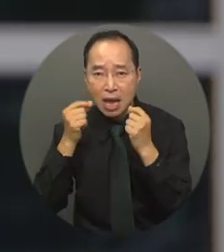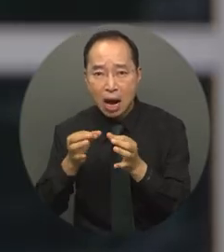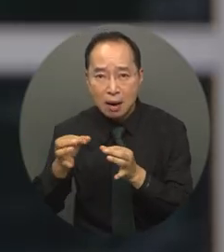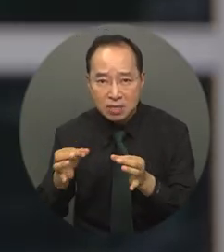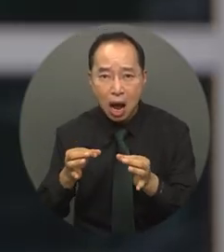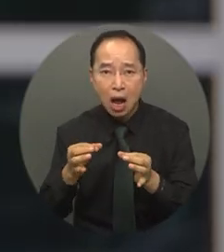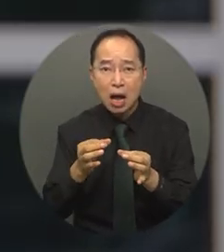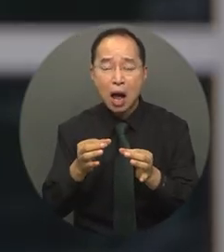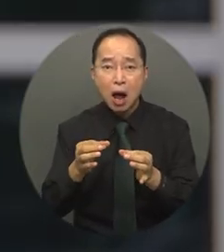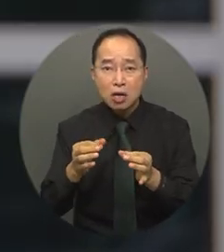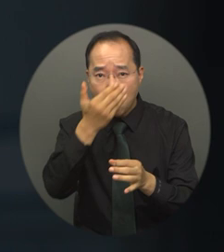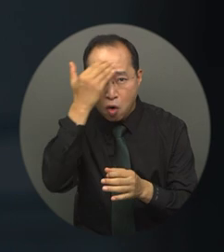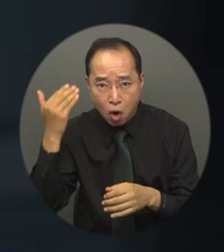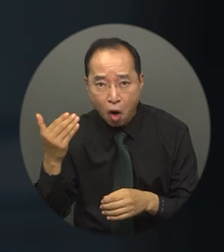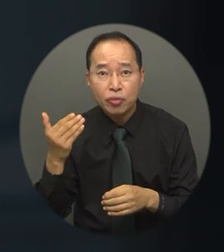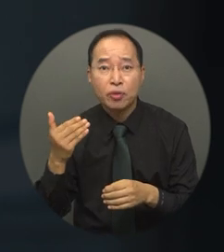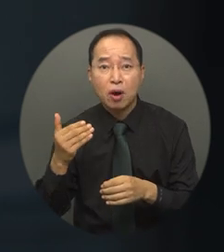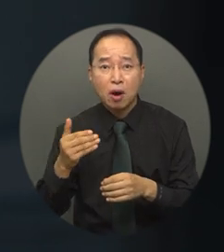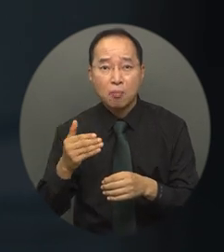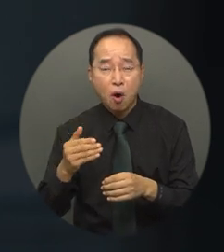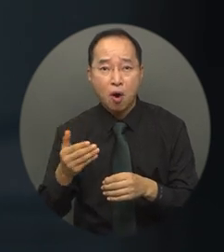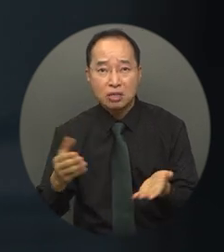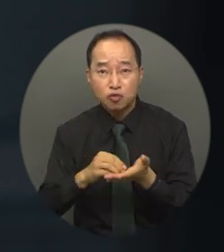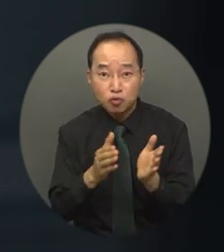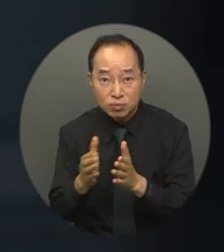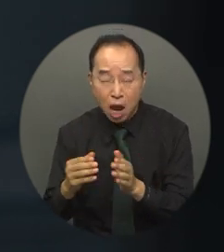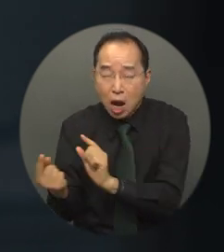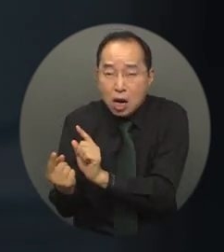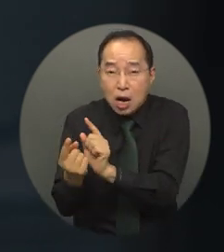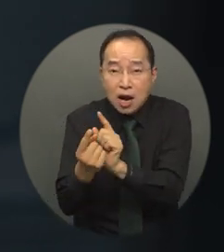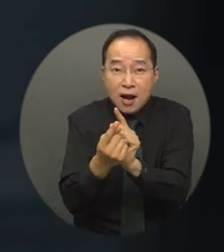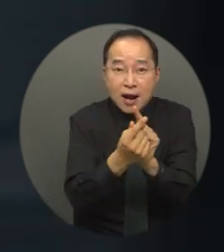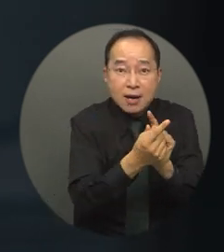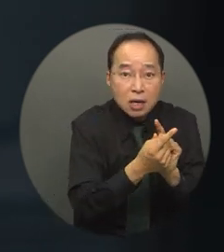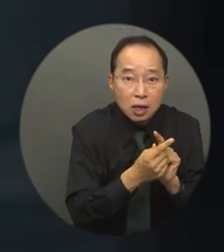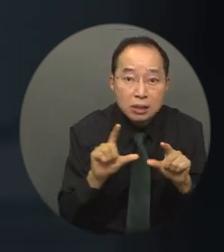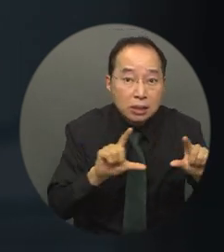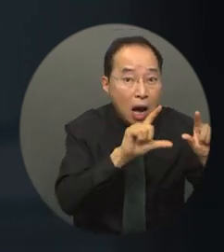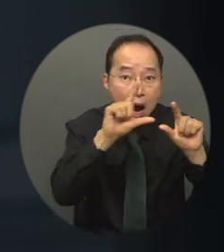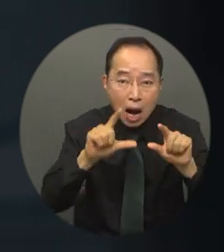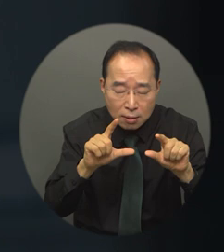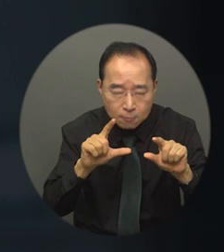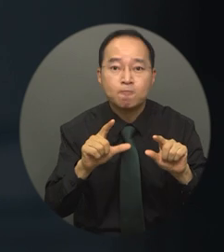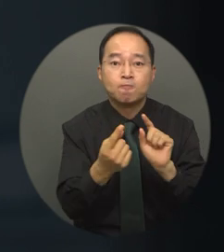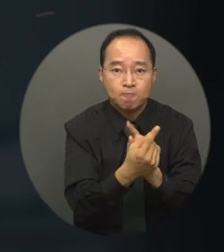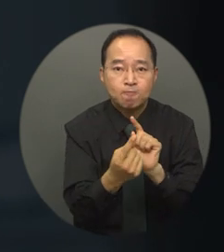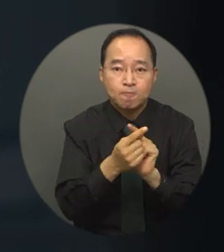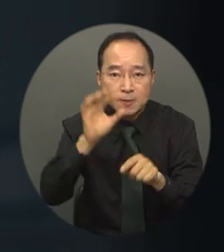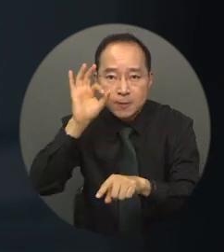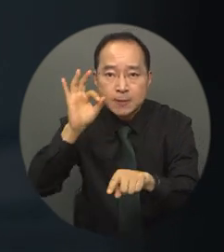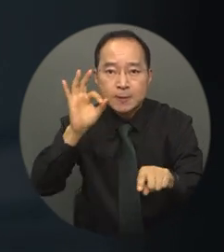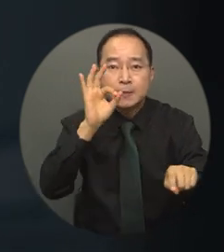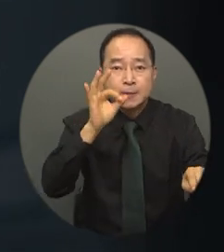삶의 현장을 보았습니다. 지난 총선과 서울시장 보궐선거, 그리고 최근에는 대통령 후보